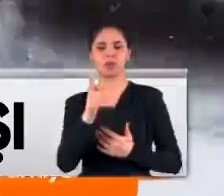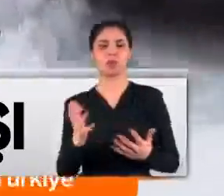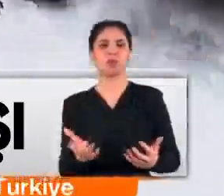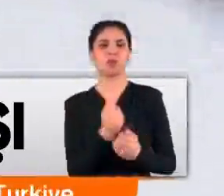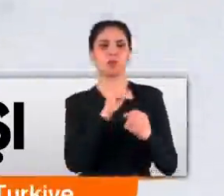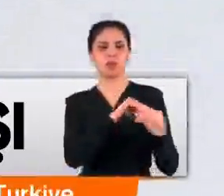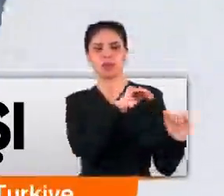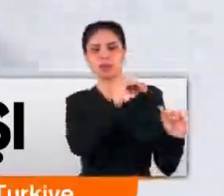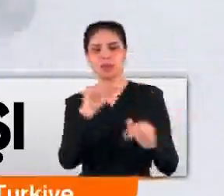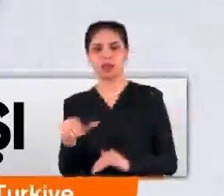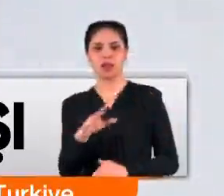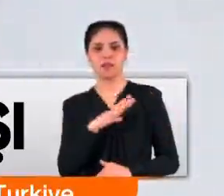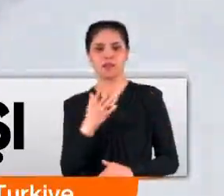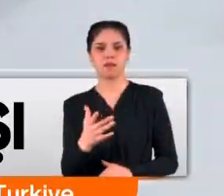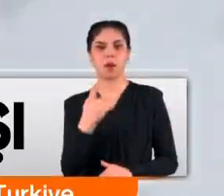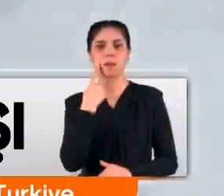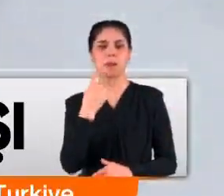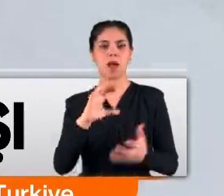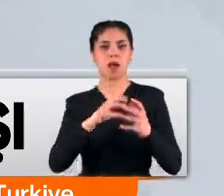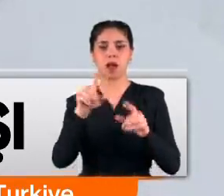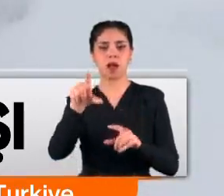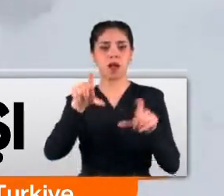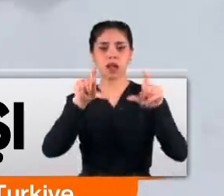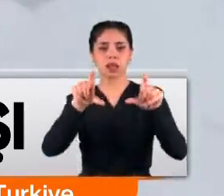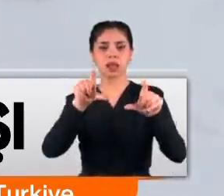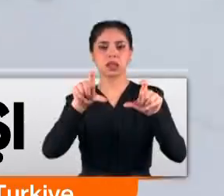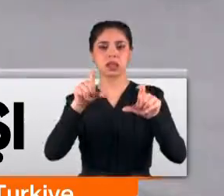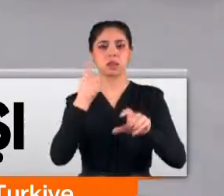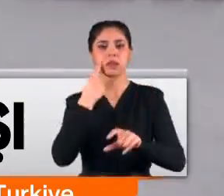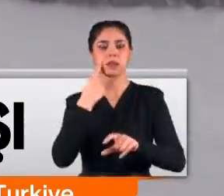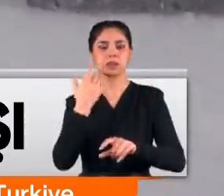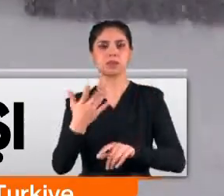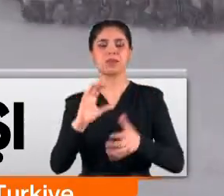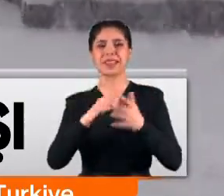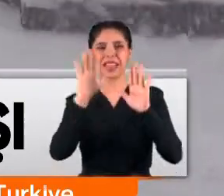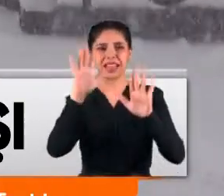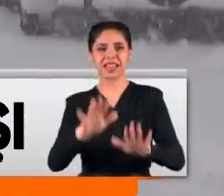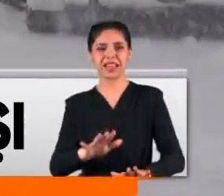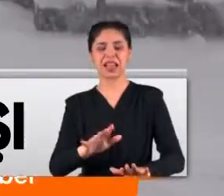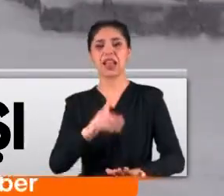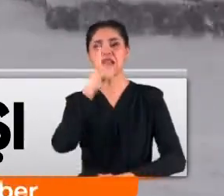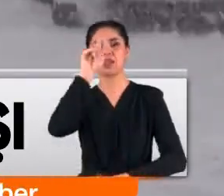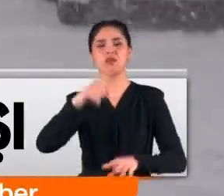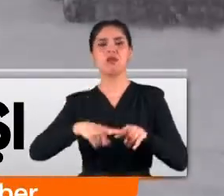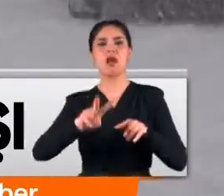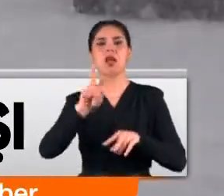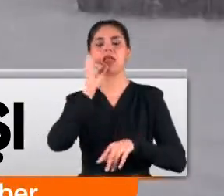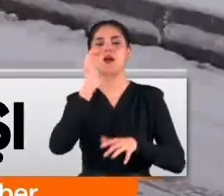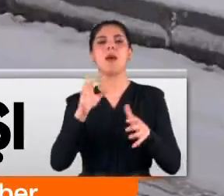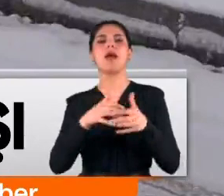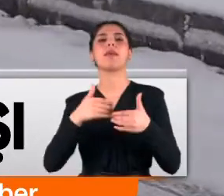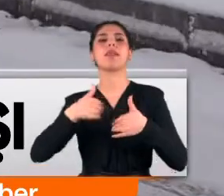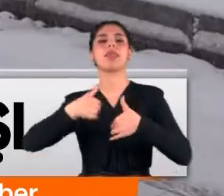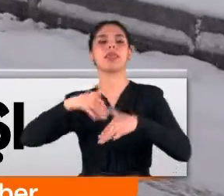kurtarmak için yolda. Bakın ne kadar kar olduğunu da gösterebilirim. Karda mahsur kalan sadece ATV haber ekibi